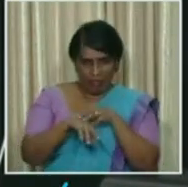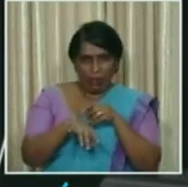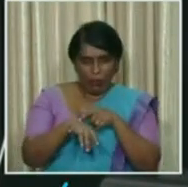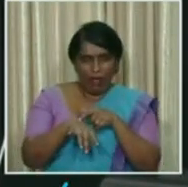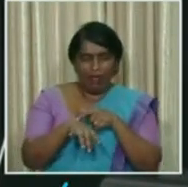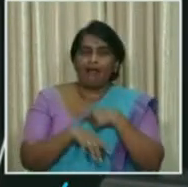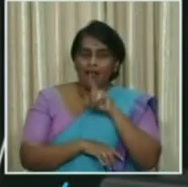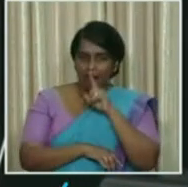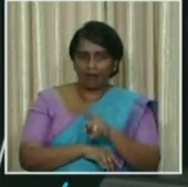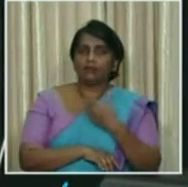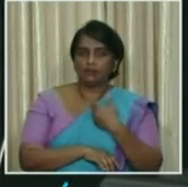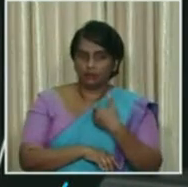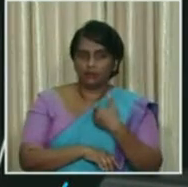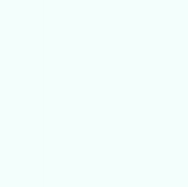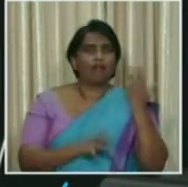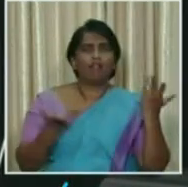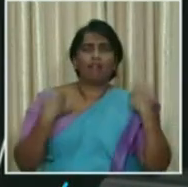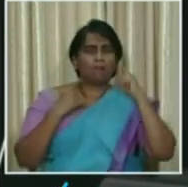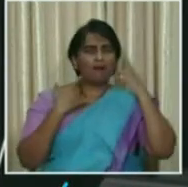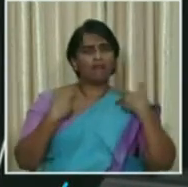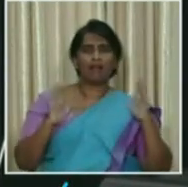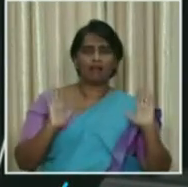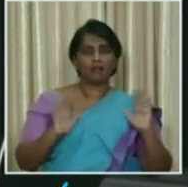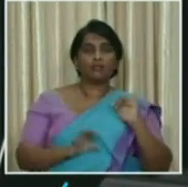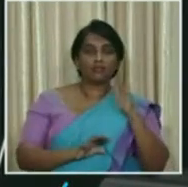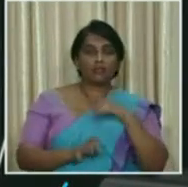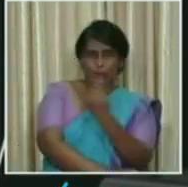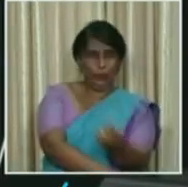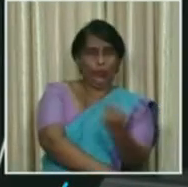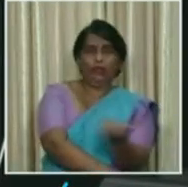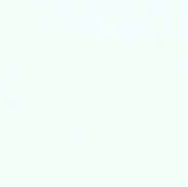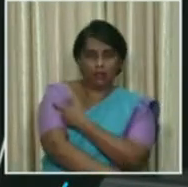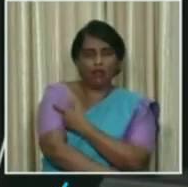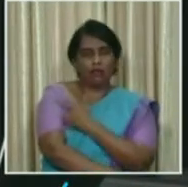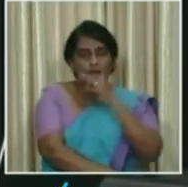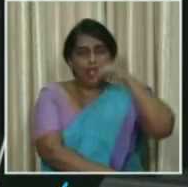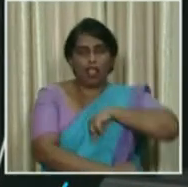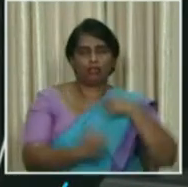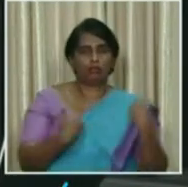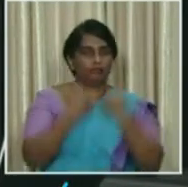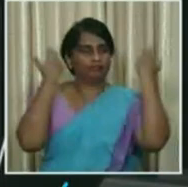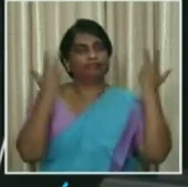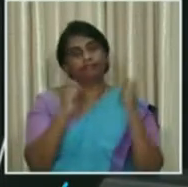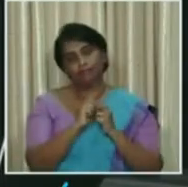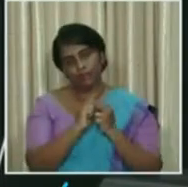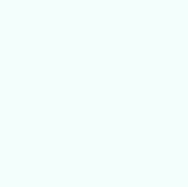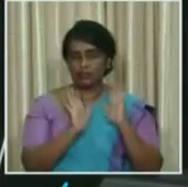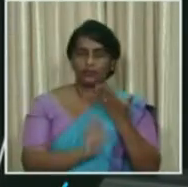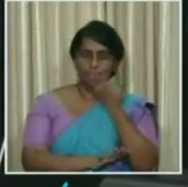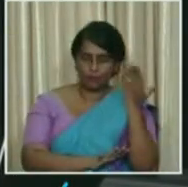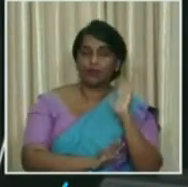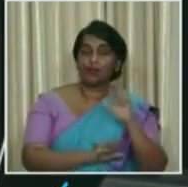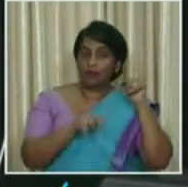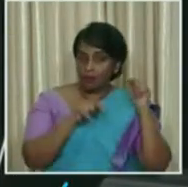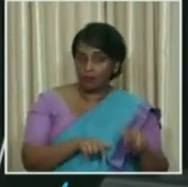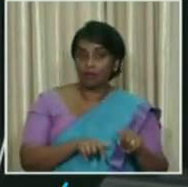දෙයක්. අපි කියන්නේ දන්න තරමට නැහැයි කියලා. එතකොට පළක් වෙලාට ටෙස්ට් කරගන්න වෙලාවක් එවැනි සිදුවීම් ගණනාවක් එනවා හැබැයි මතක තියාගන්න